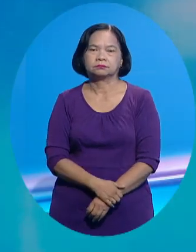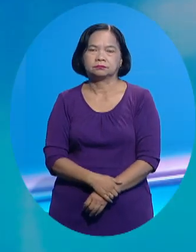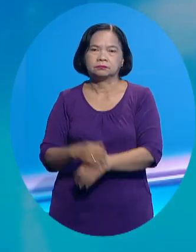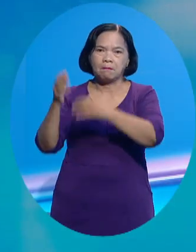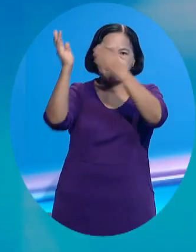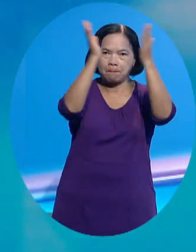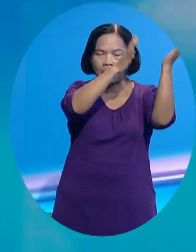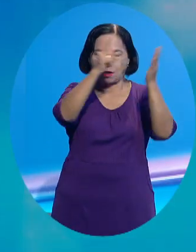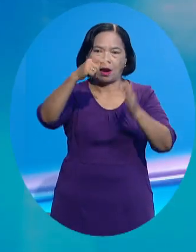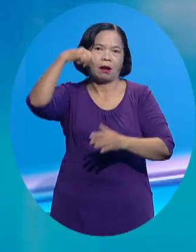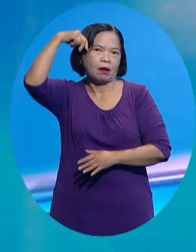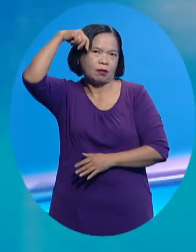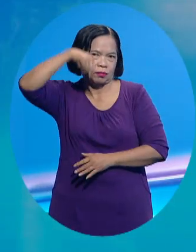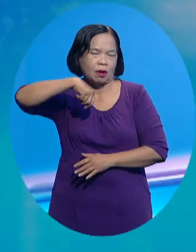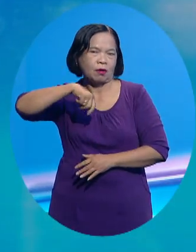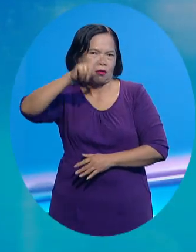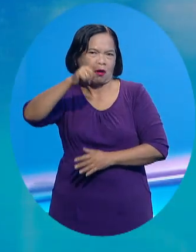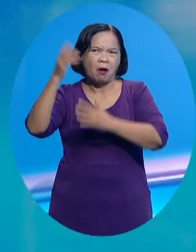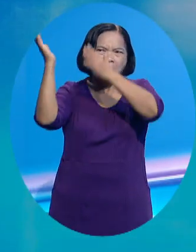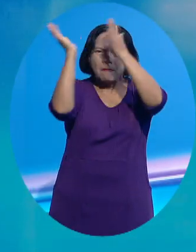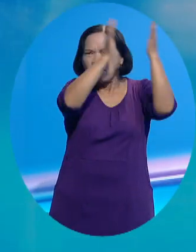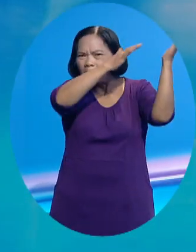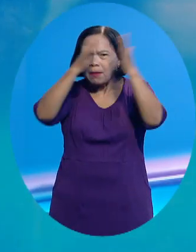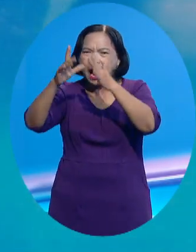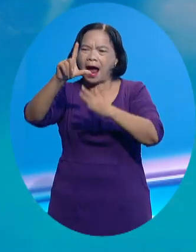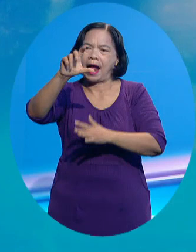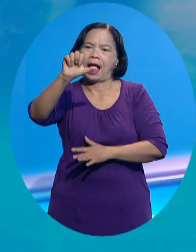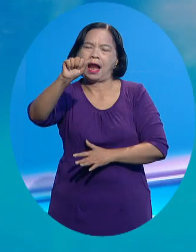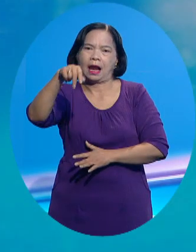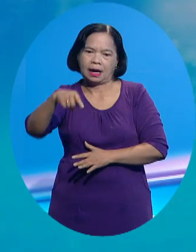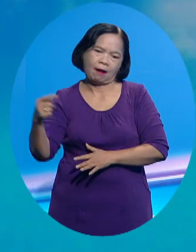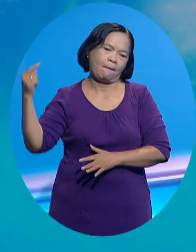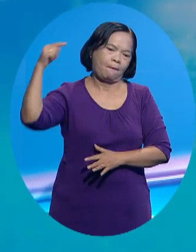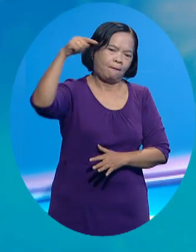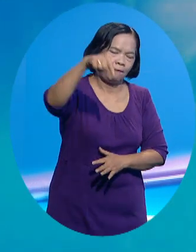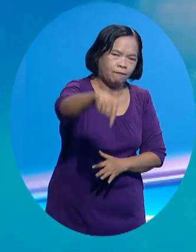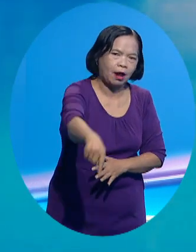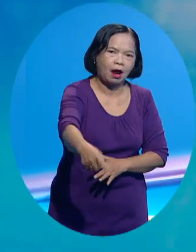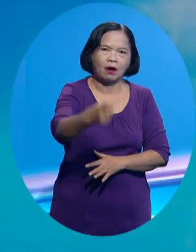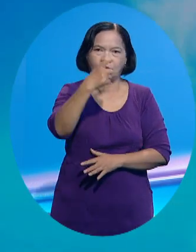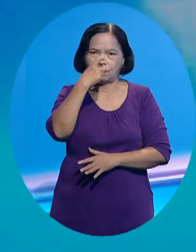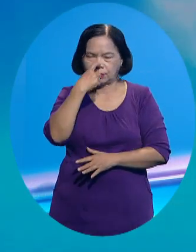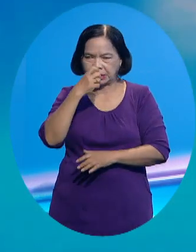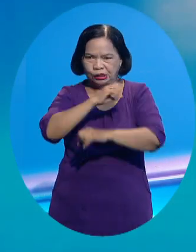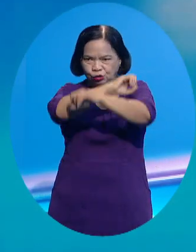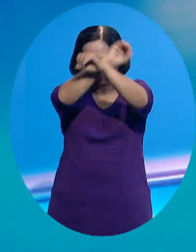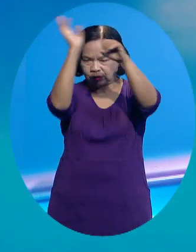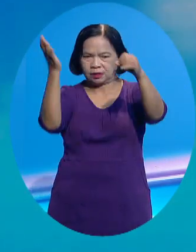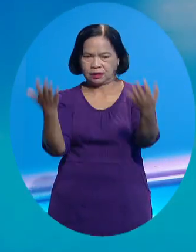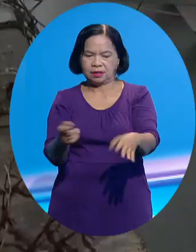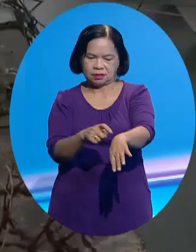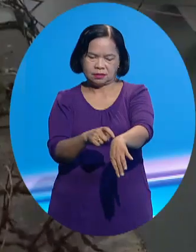Sau bão Kanun, Nhật Bản tiếp tục hứng chịu một cơn bão khác. Bão Lan đã đổ bộ vào miền Tây nước này vào rạng sáng nay theo giờ địa phương.